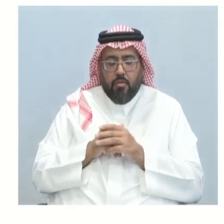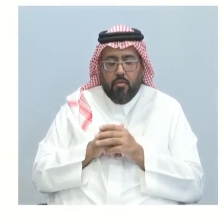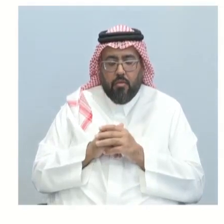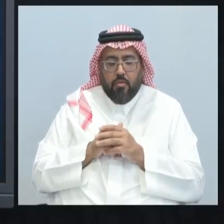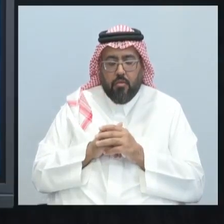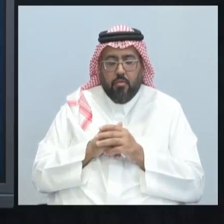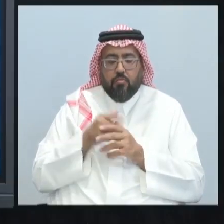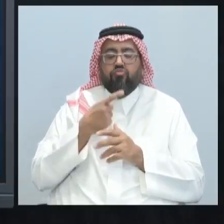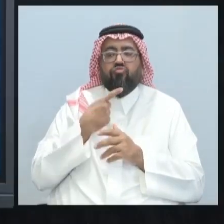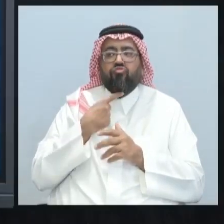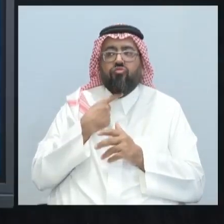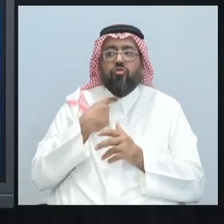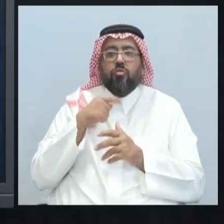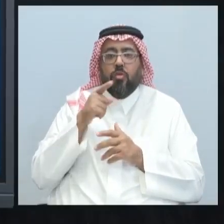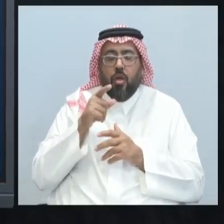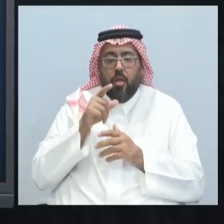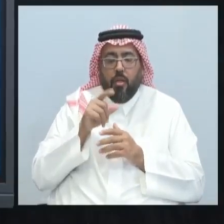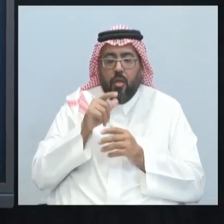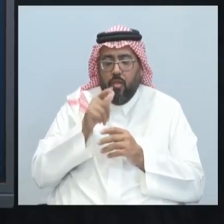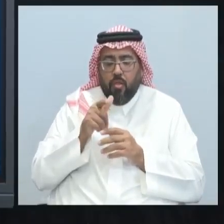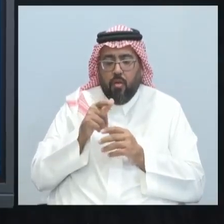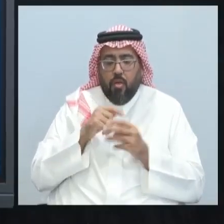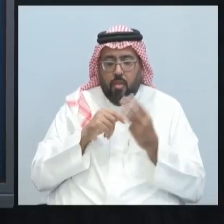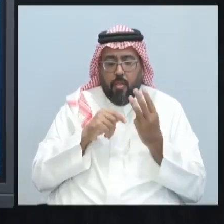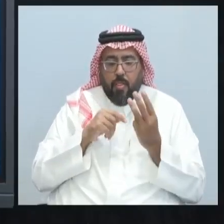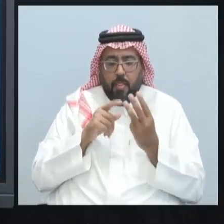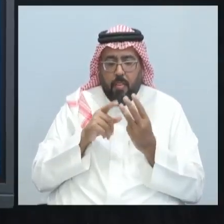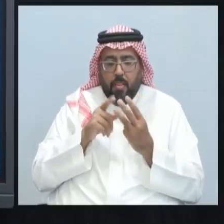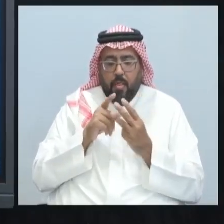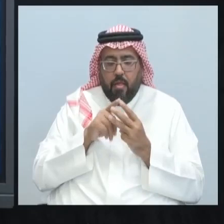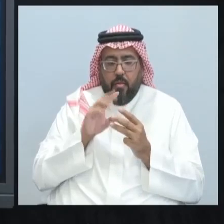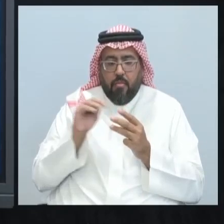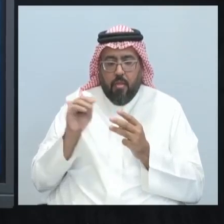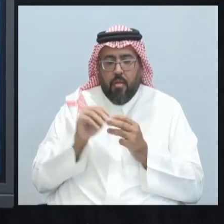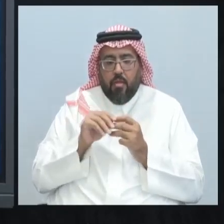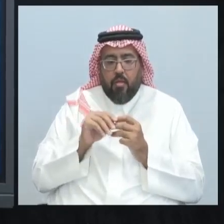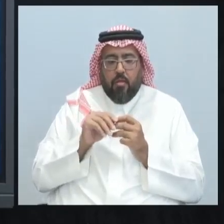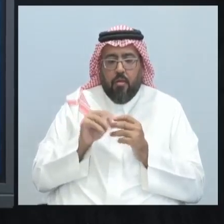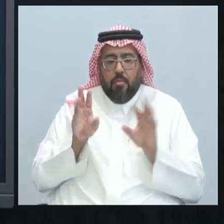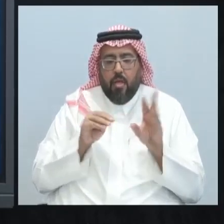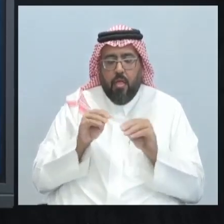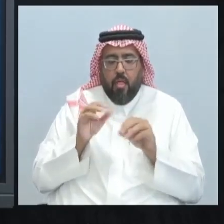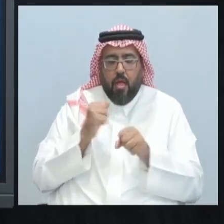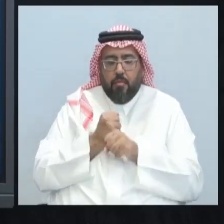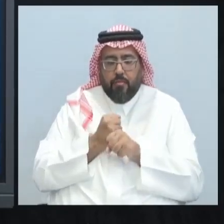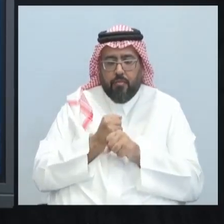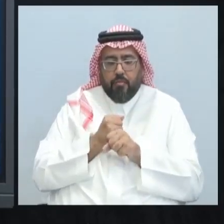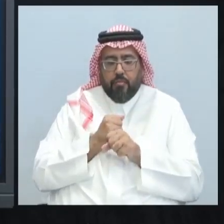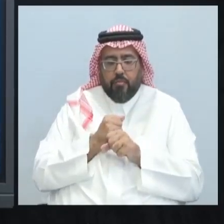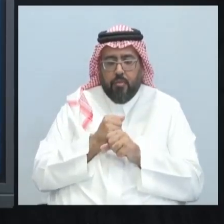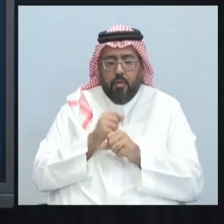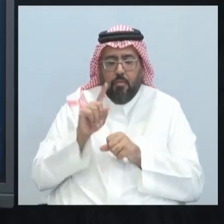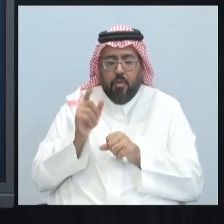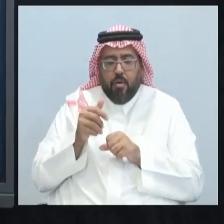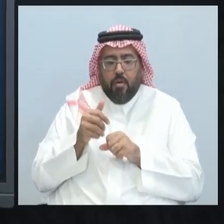نريد منكم ان تذكروا ثلاثه او ثلاث امثله على بعض الاعمال التي يكون فيها